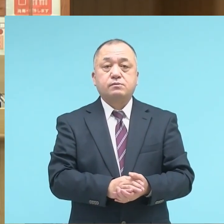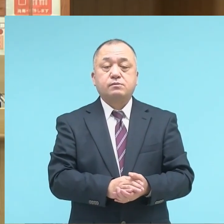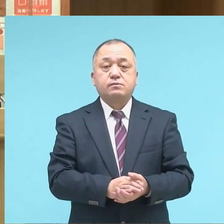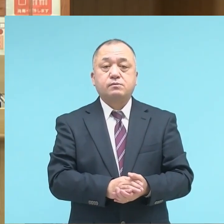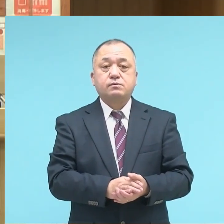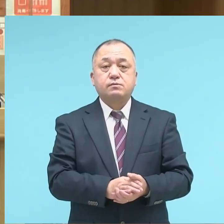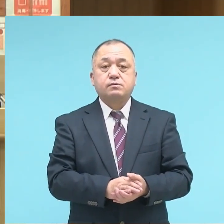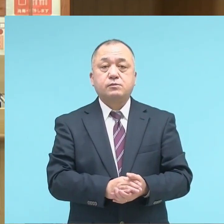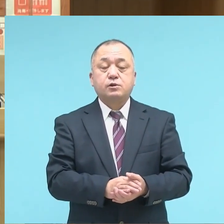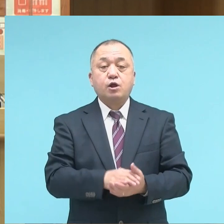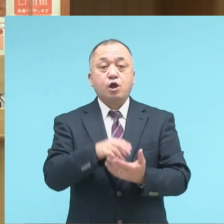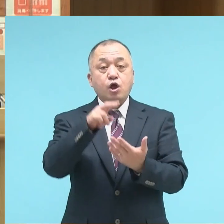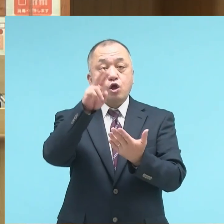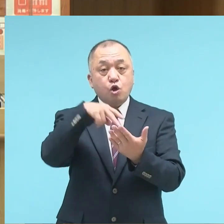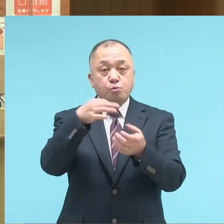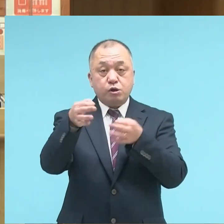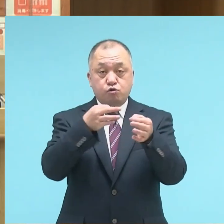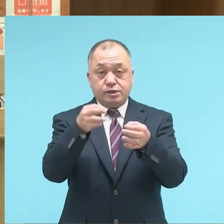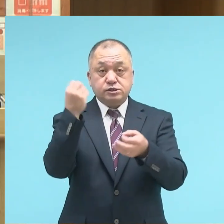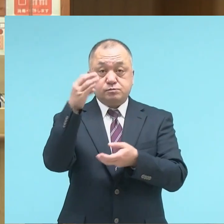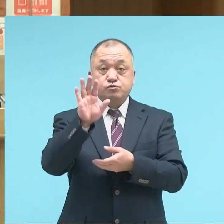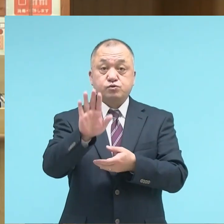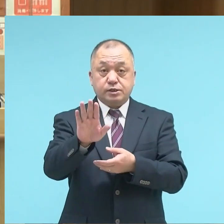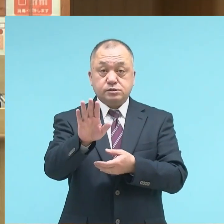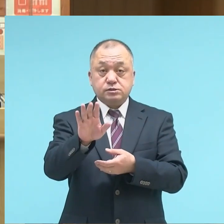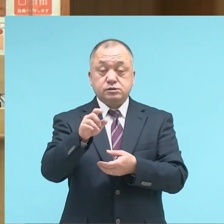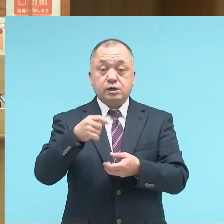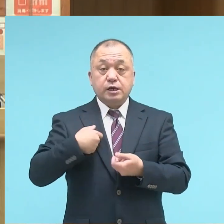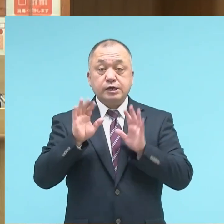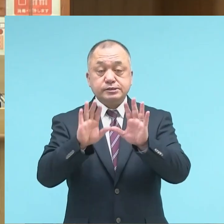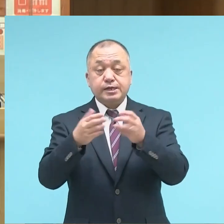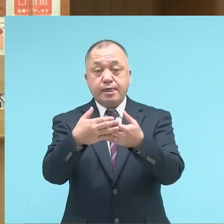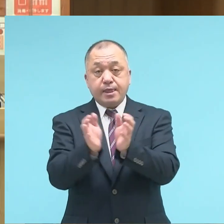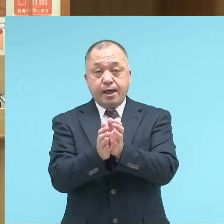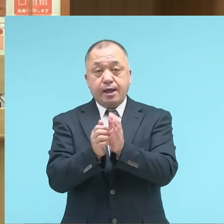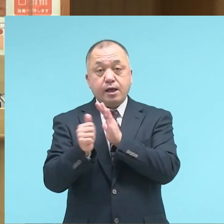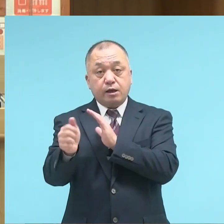読売新聞の井上と申します。自衛隊派遣の関連で先